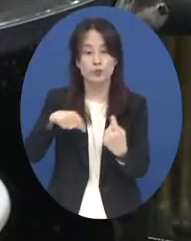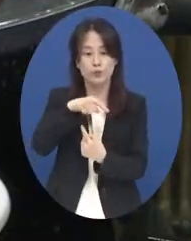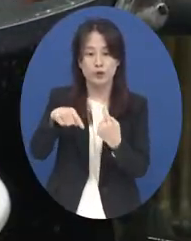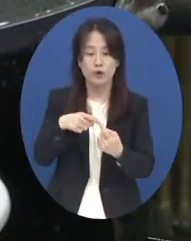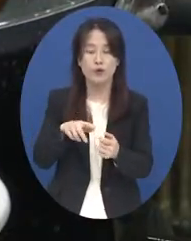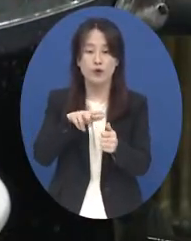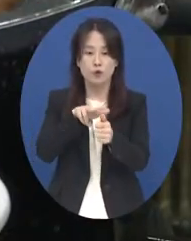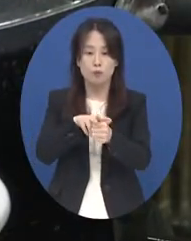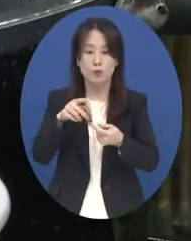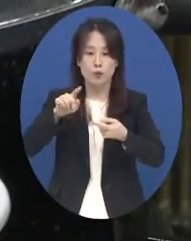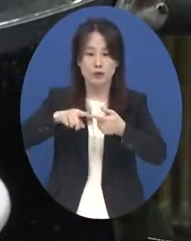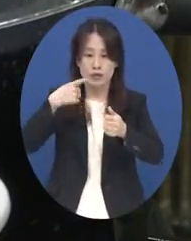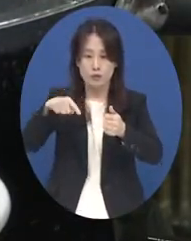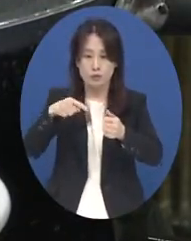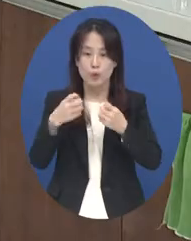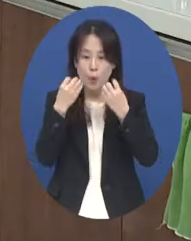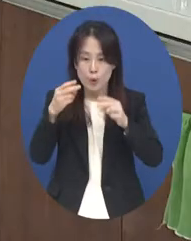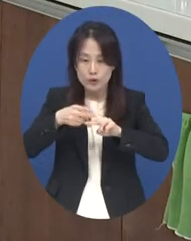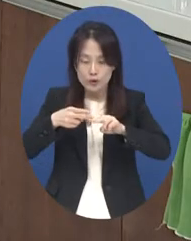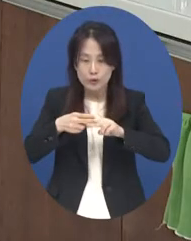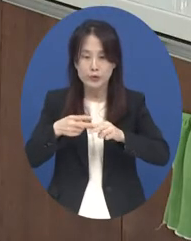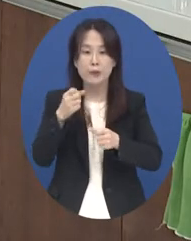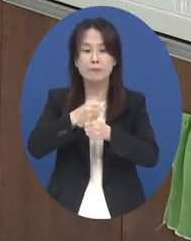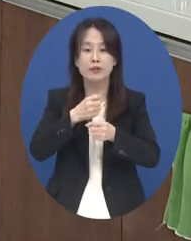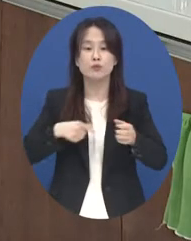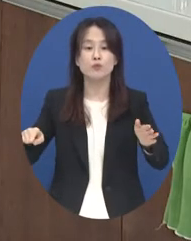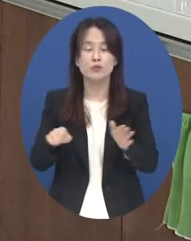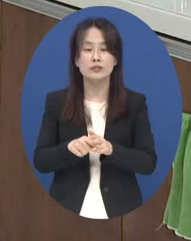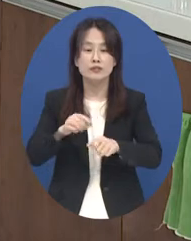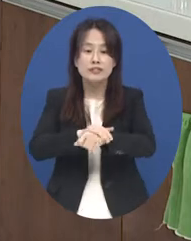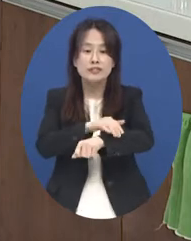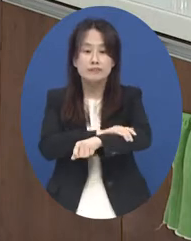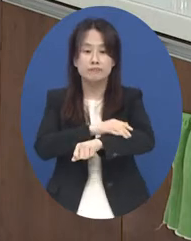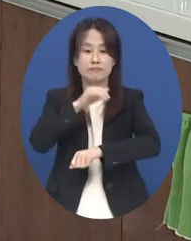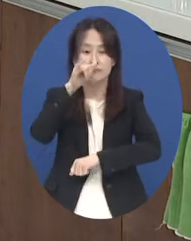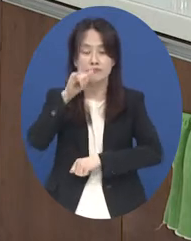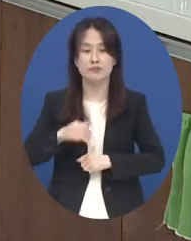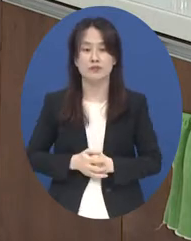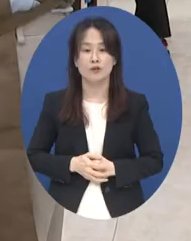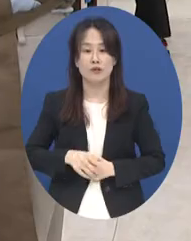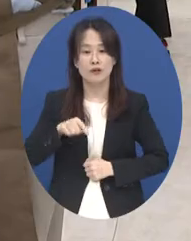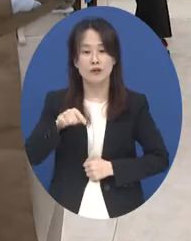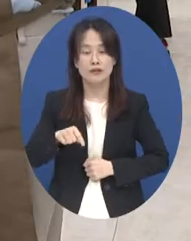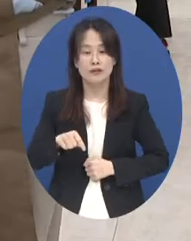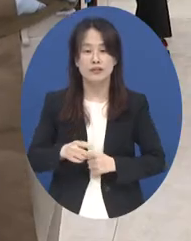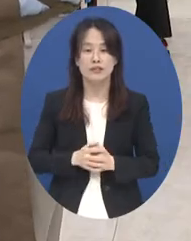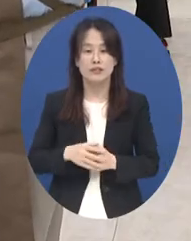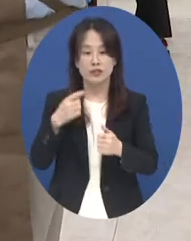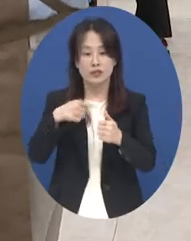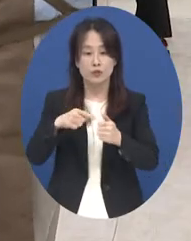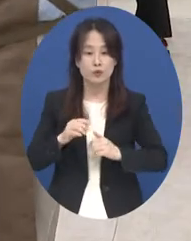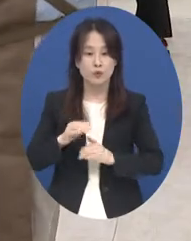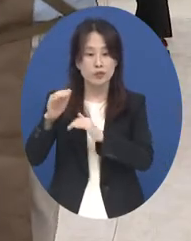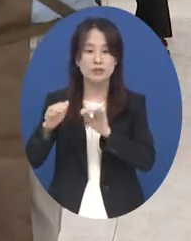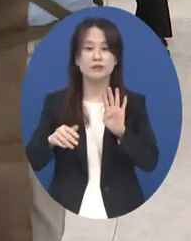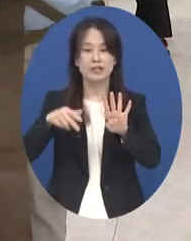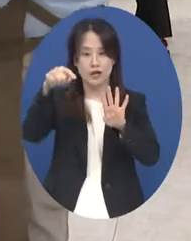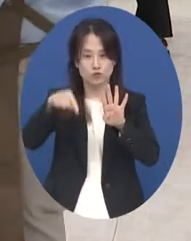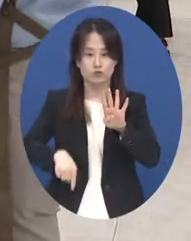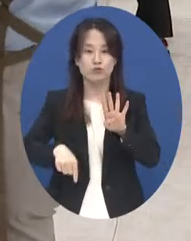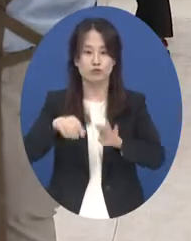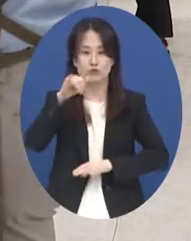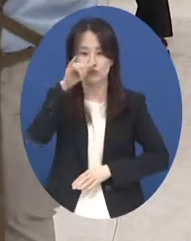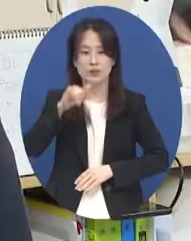교육을 받을 수 있고 신메뉴 개발을 위한 조리 실습을 할수 있습니다. 뒤창식 아카데미 교육 과정은 4주에